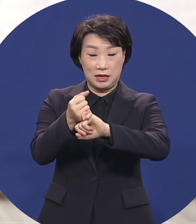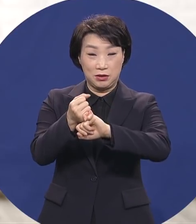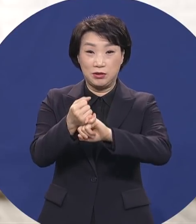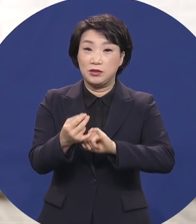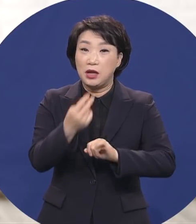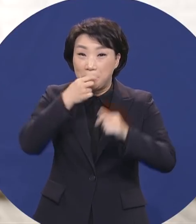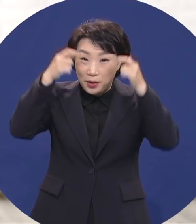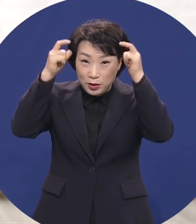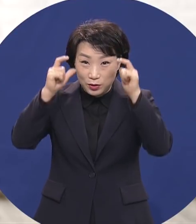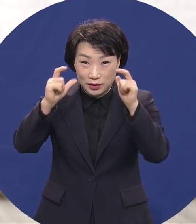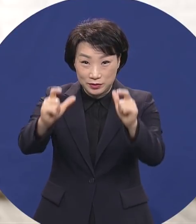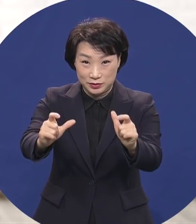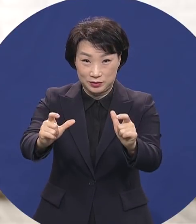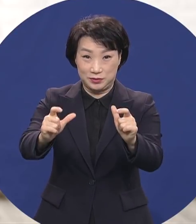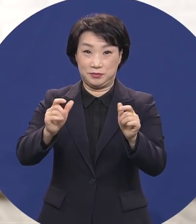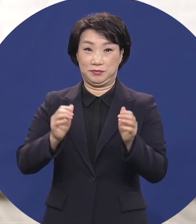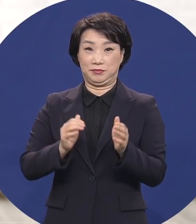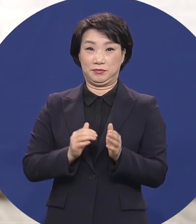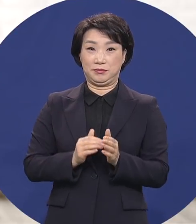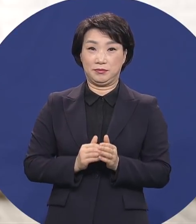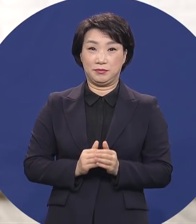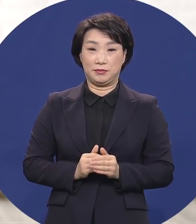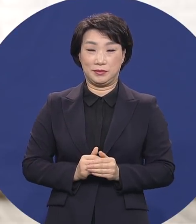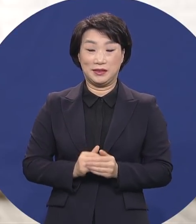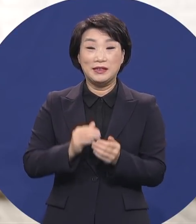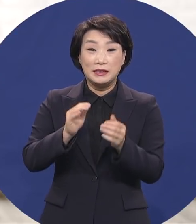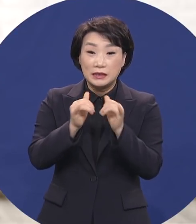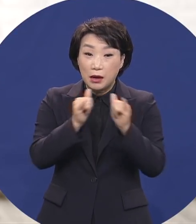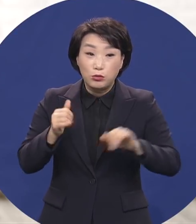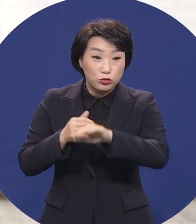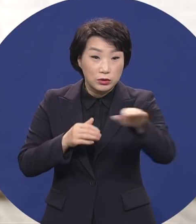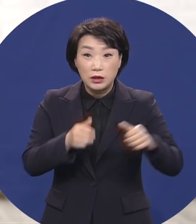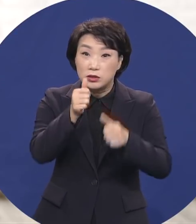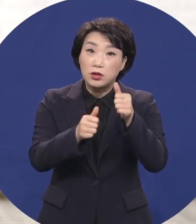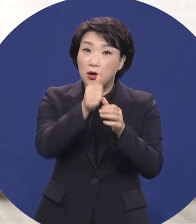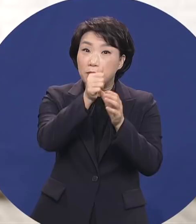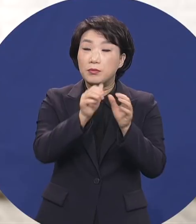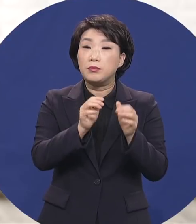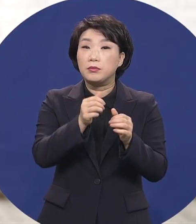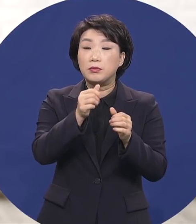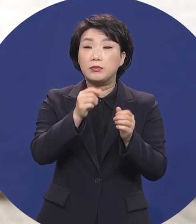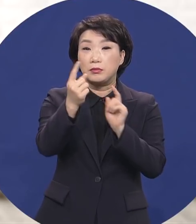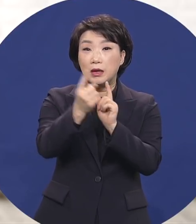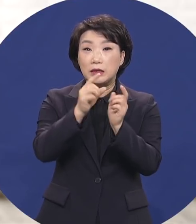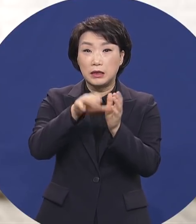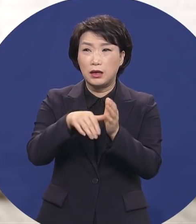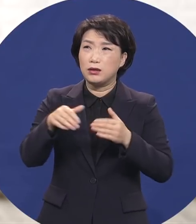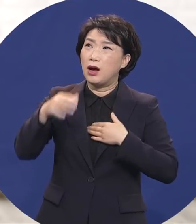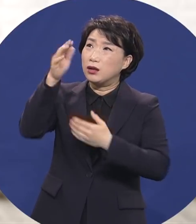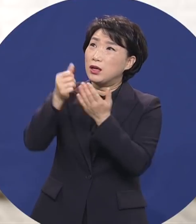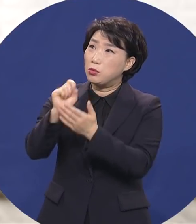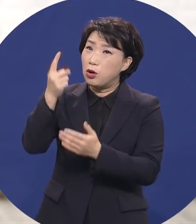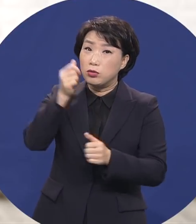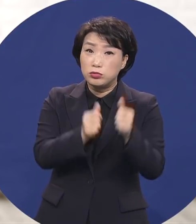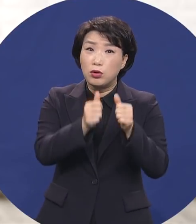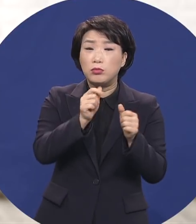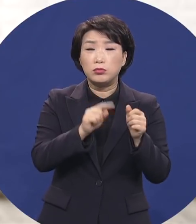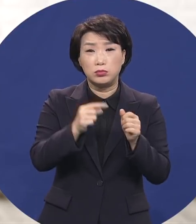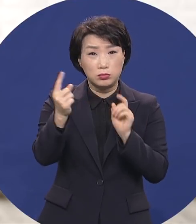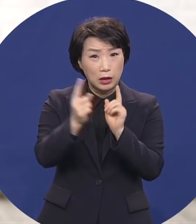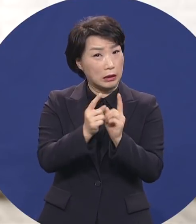약속하신 생명의 면류관을 얻을 것임이니라. 사람이 시험을 받을 때에 내가 하나님께 시험을 받는다 하지